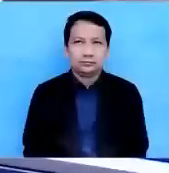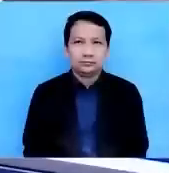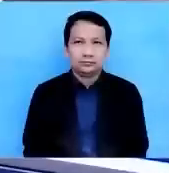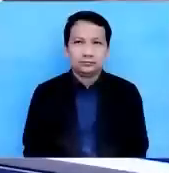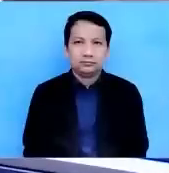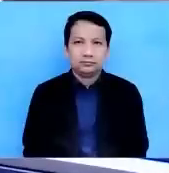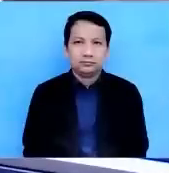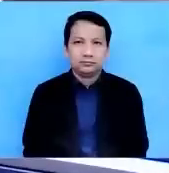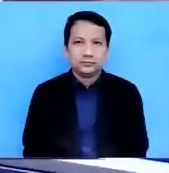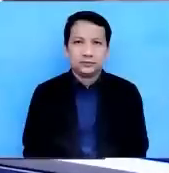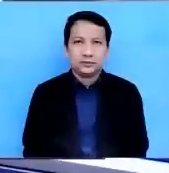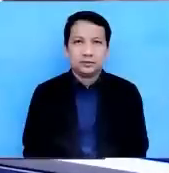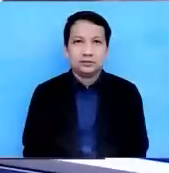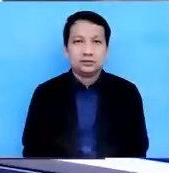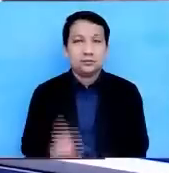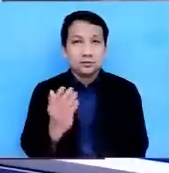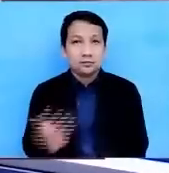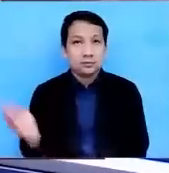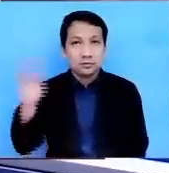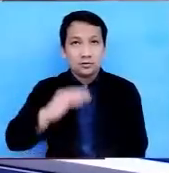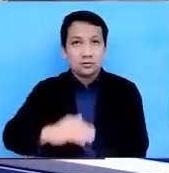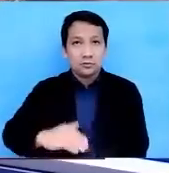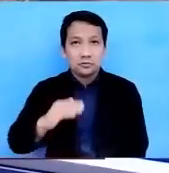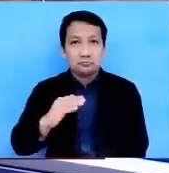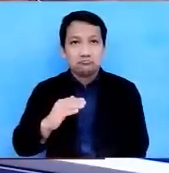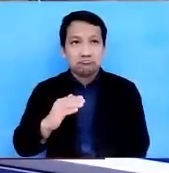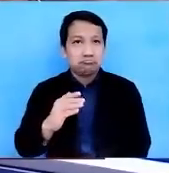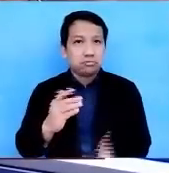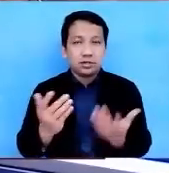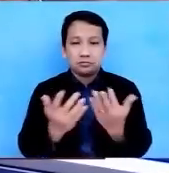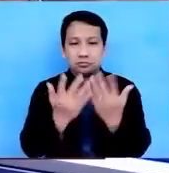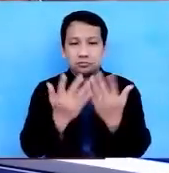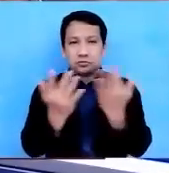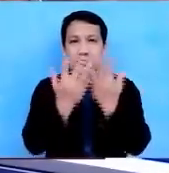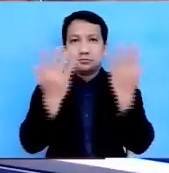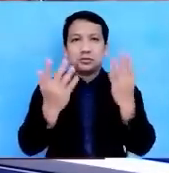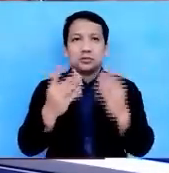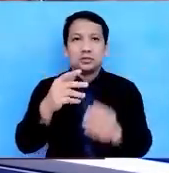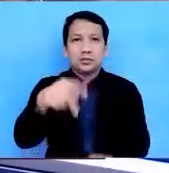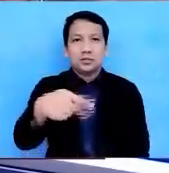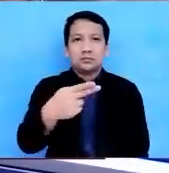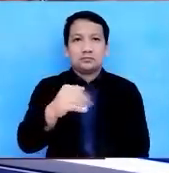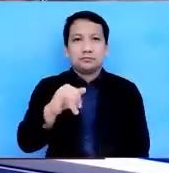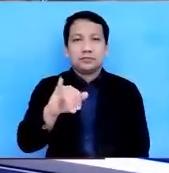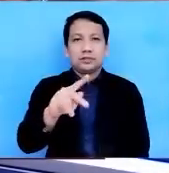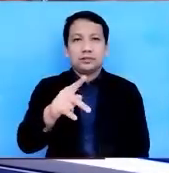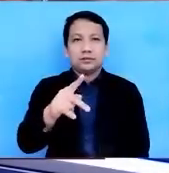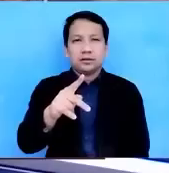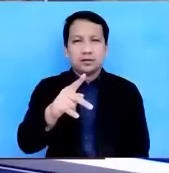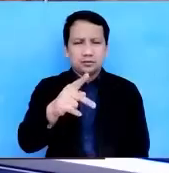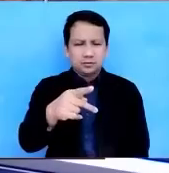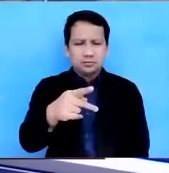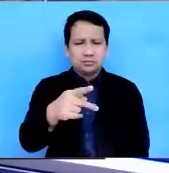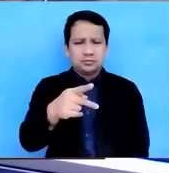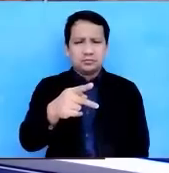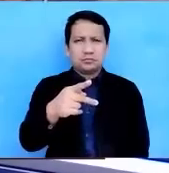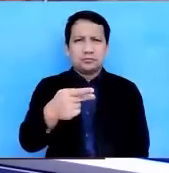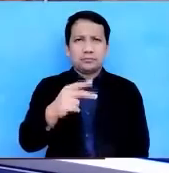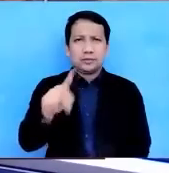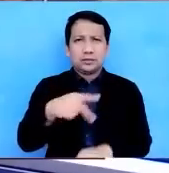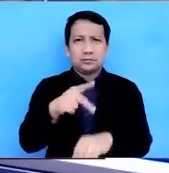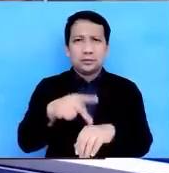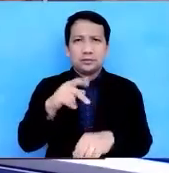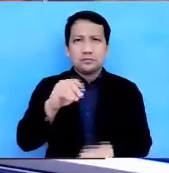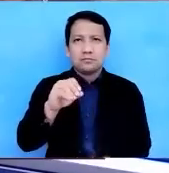Halos isang buong araw nang nasusulog ang makasaysayang Manila Central Post Office. Sa laki po ng pinsala, ngayon pa lamang naghanap na ng pondo